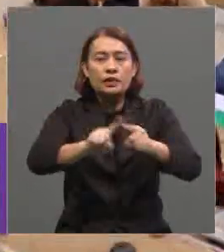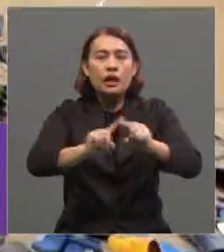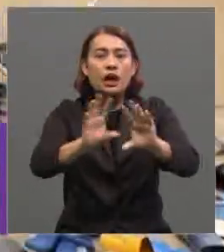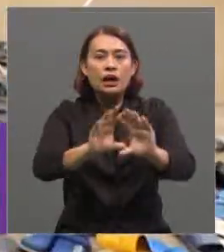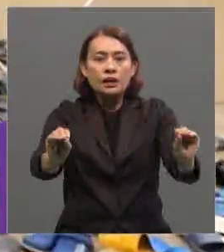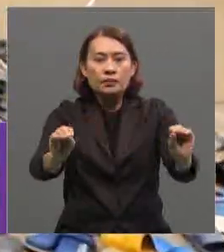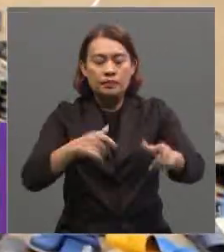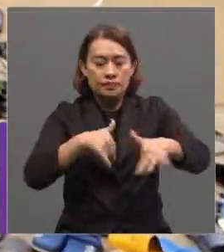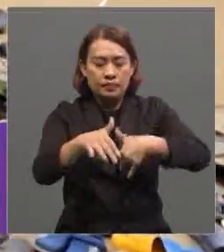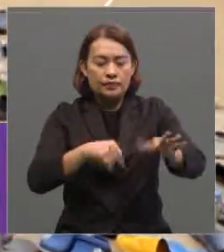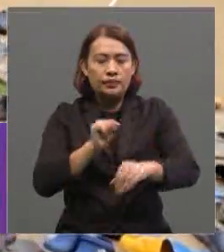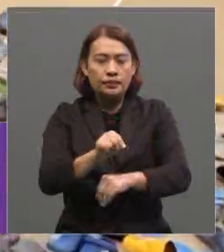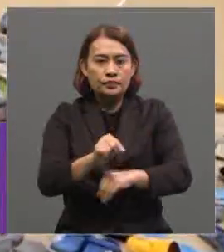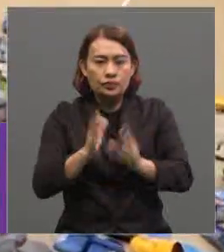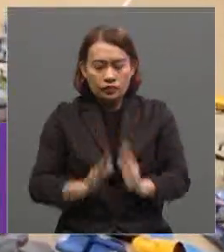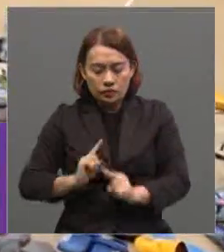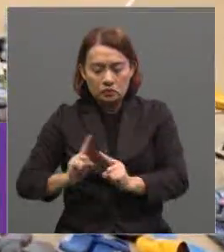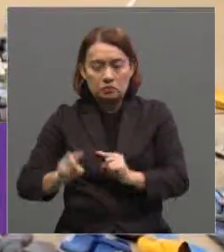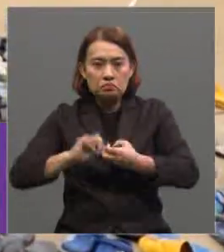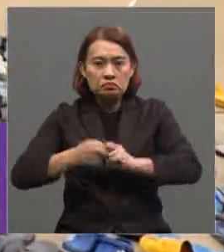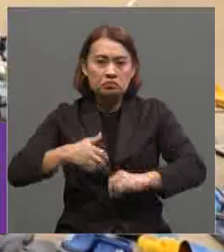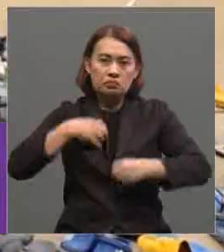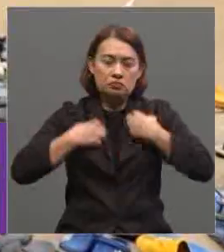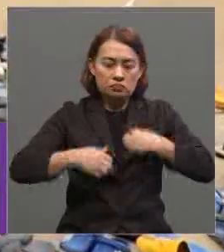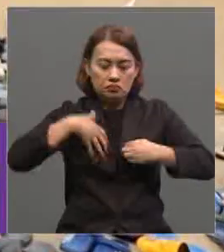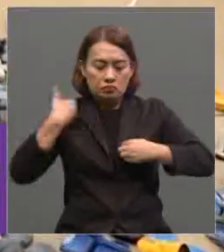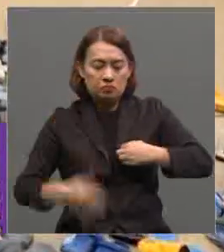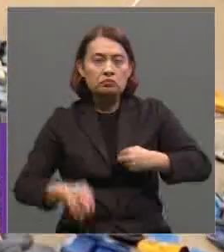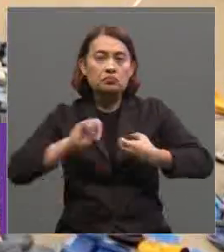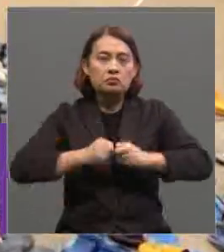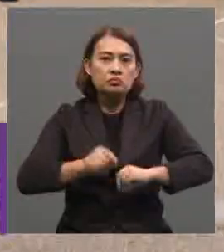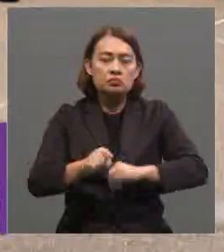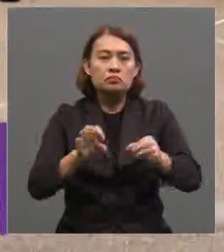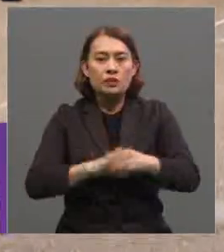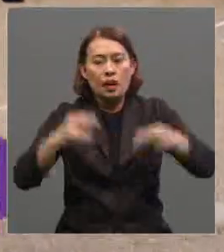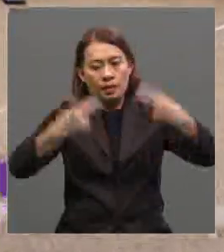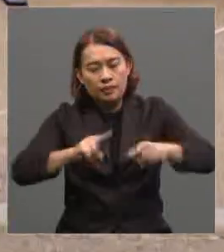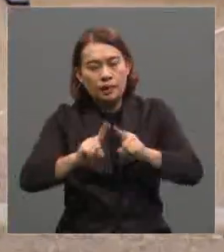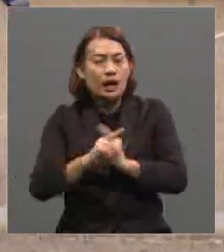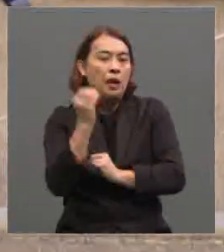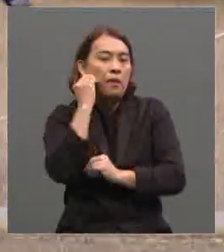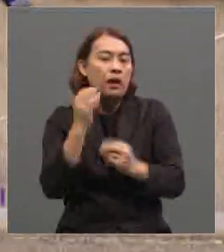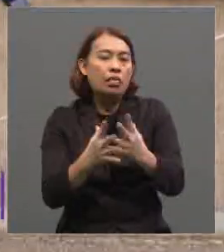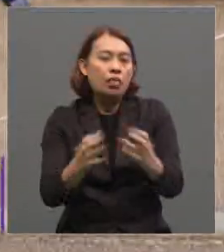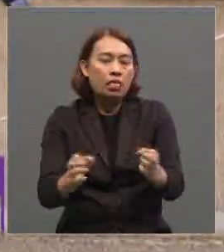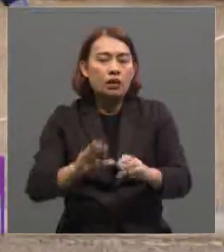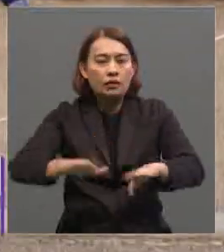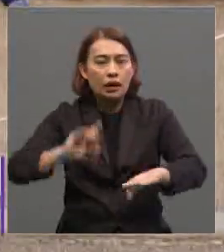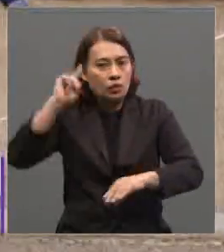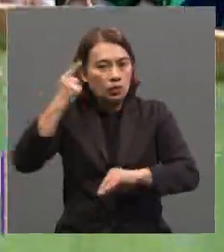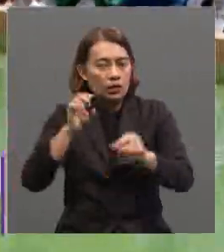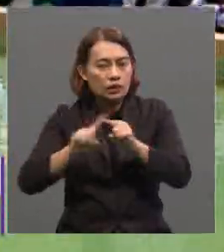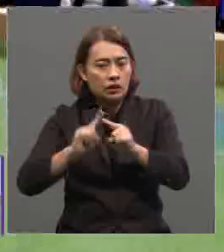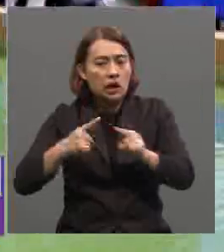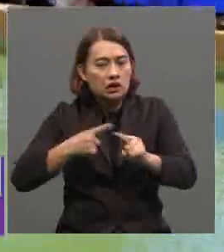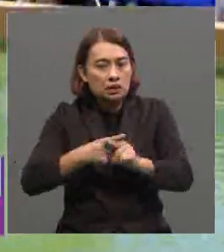ำให้มีประชาชนพลเรือนต้องเดือดร้อนต้องประสบกับภัยสงครามนะครับบ้านเรือนนั้นต้องพังพินาศมีเด็กสตรีและพลเ